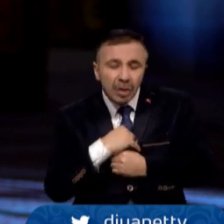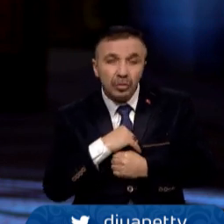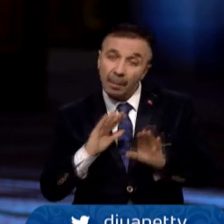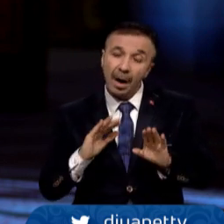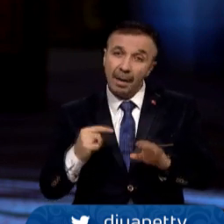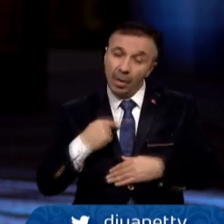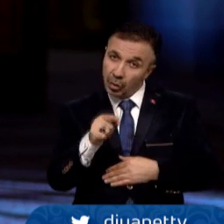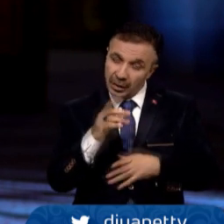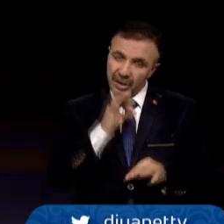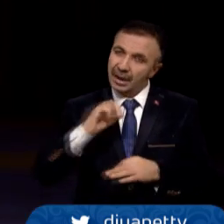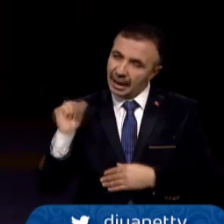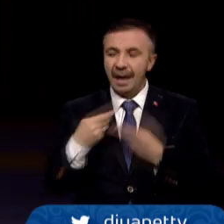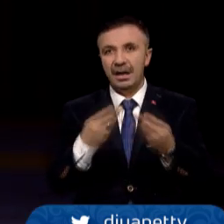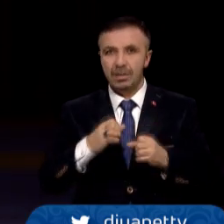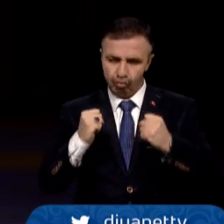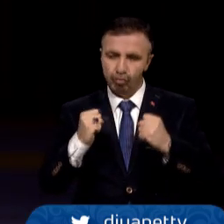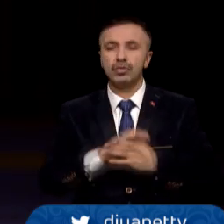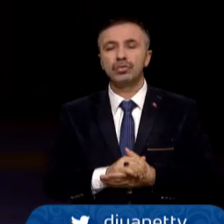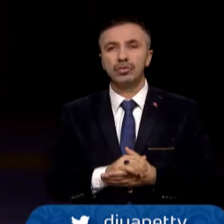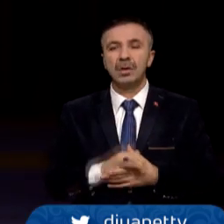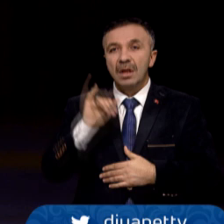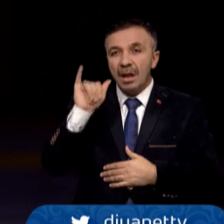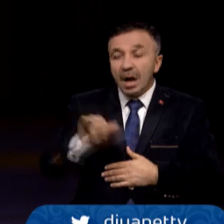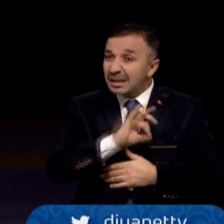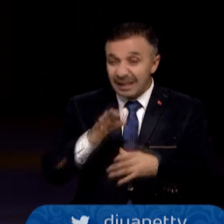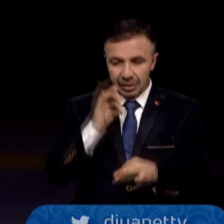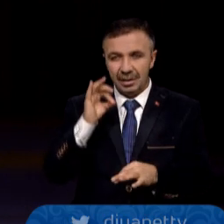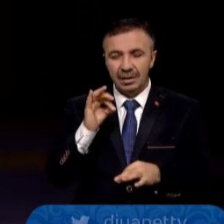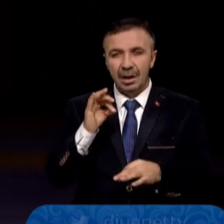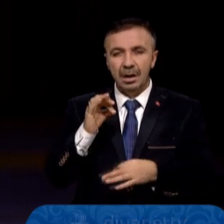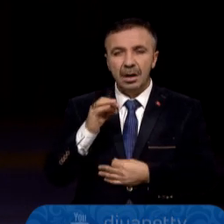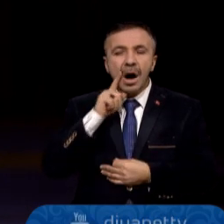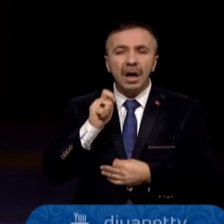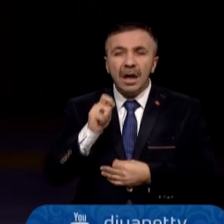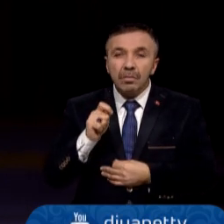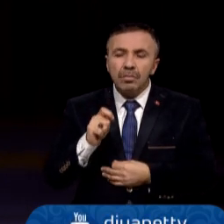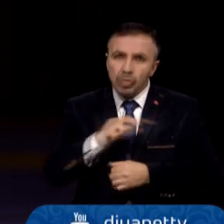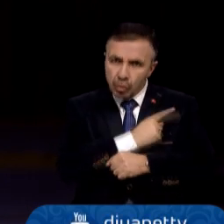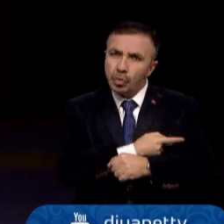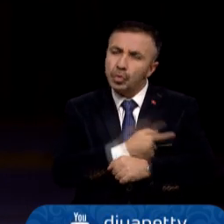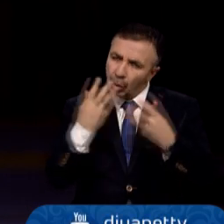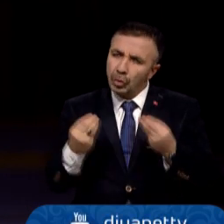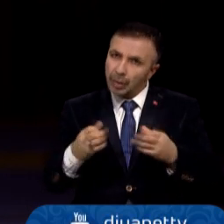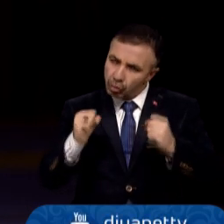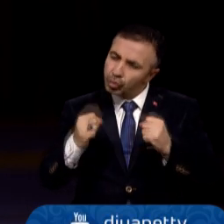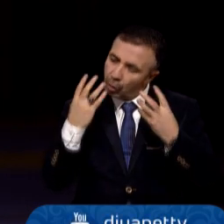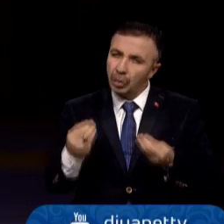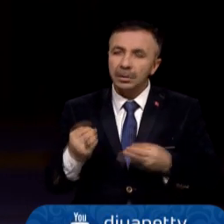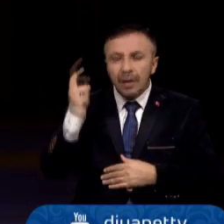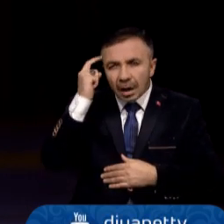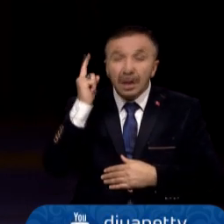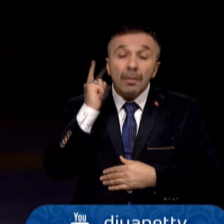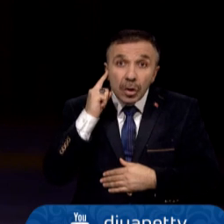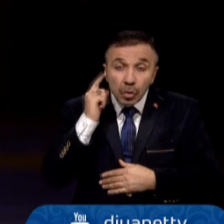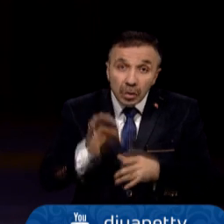Ama ben ona değer veririm güçlüdür bir haksız ise adam güçlü de olsa kuvvetli de